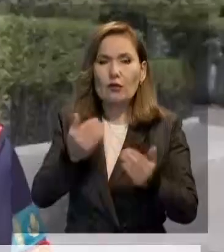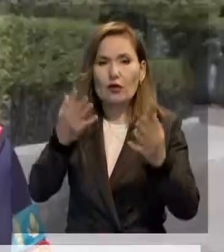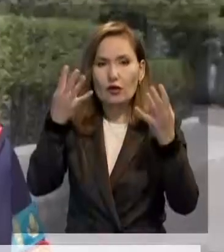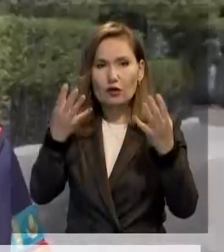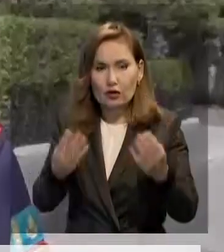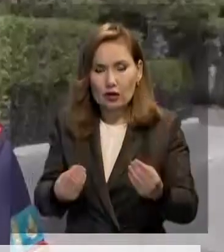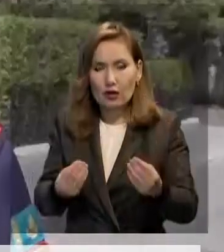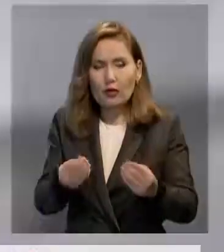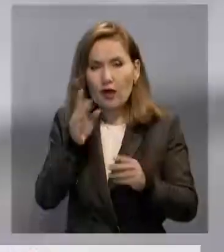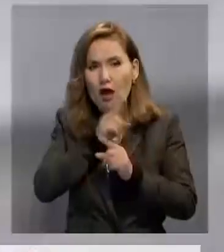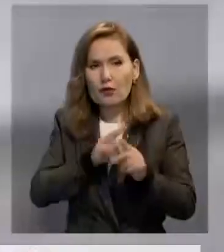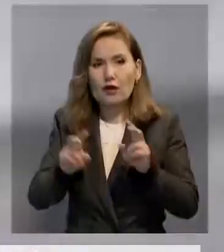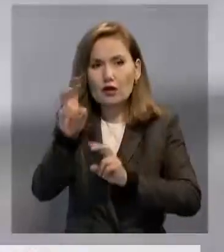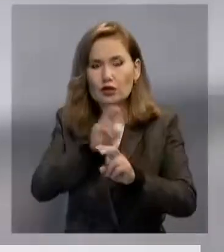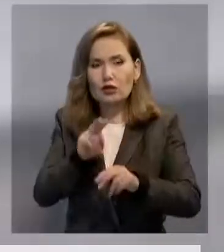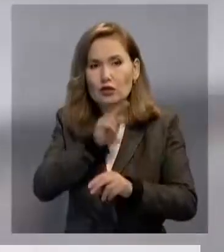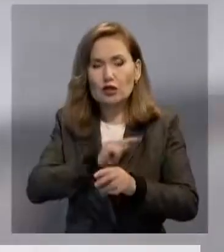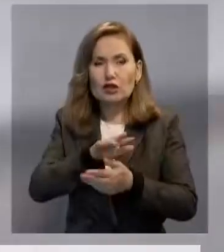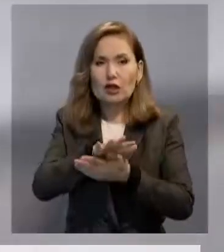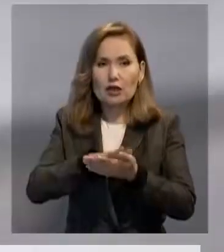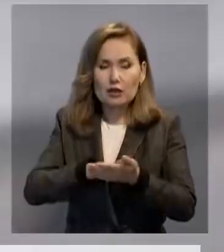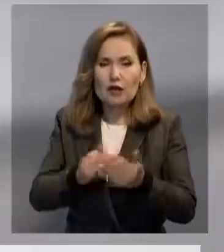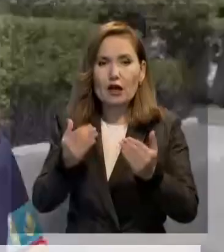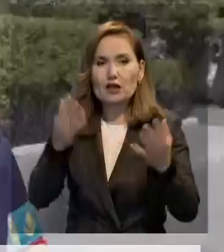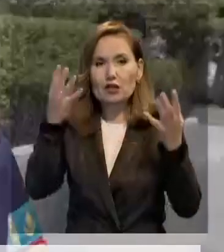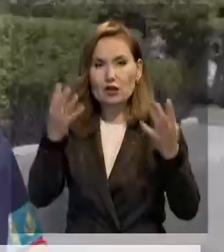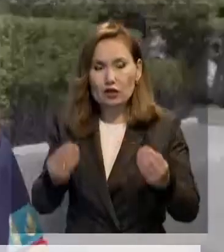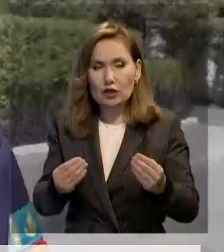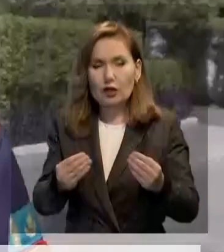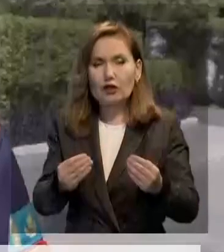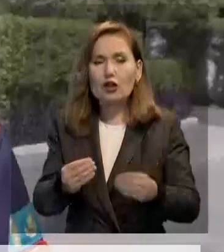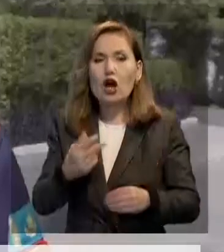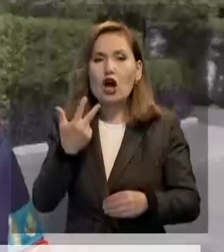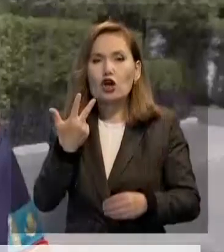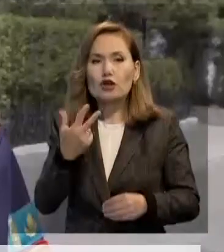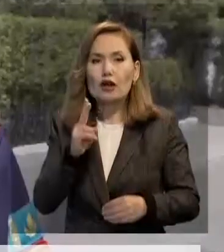күнге шейін іздестіру жұмыстары жалғасуда. Қазіргі таңда 3 шақырым